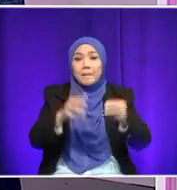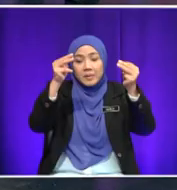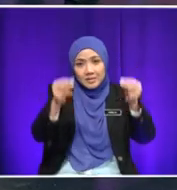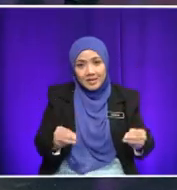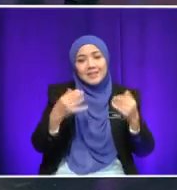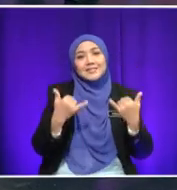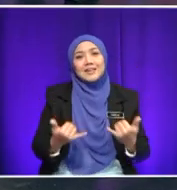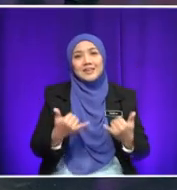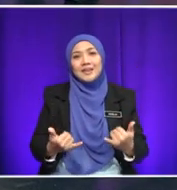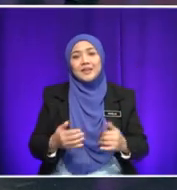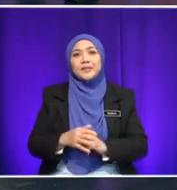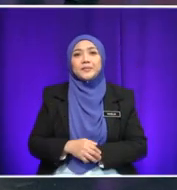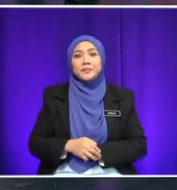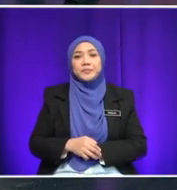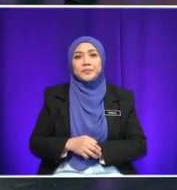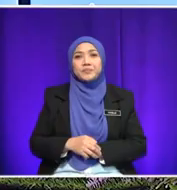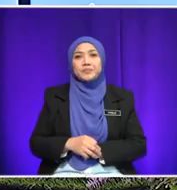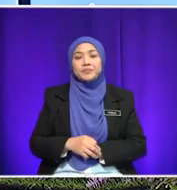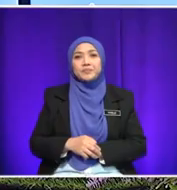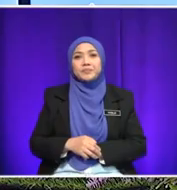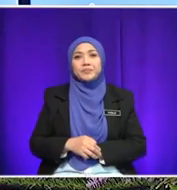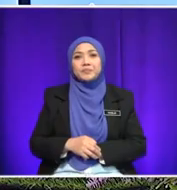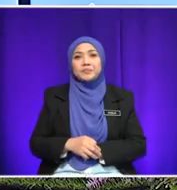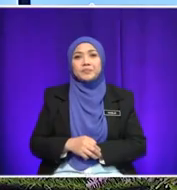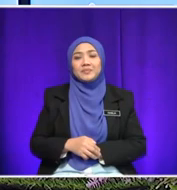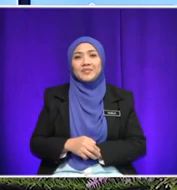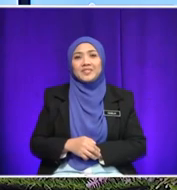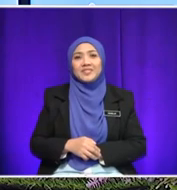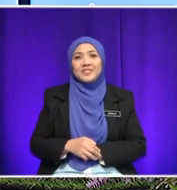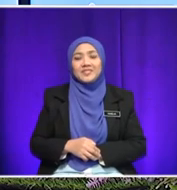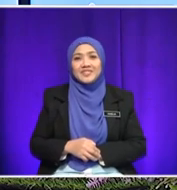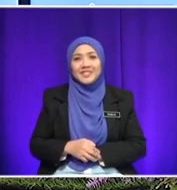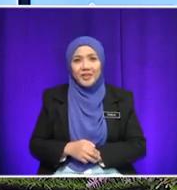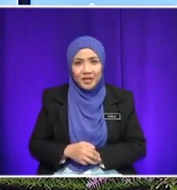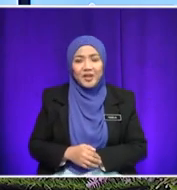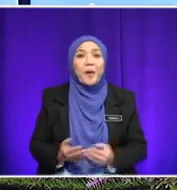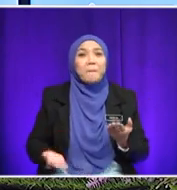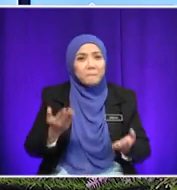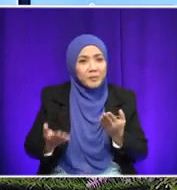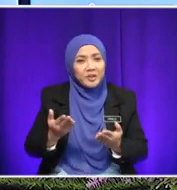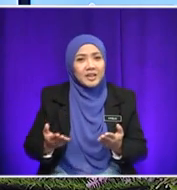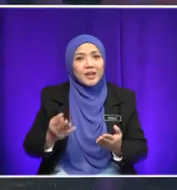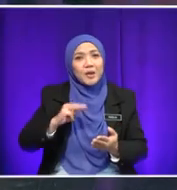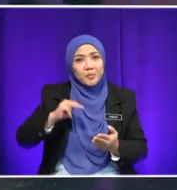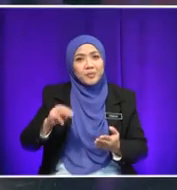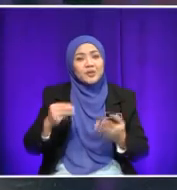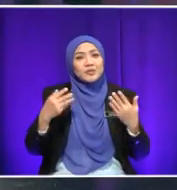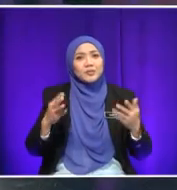Malaysia sekarang ini mungkin aku beli kongsikan eee nomor untuk saya hubungi perniagaan hantaran